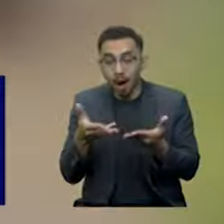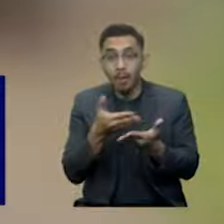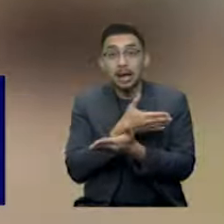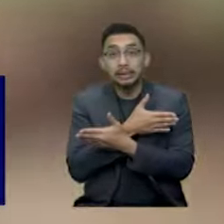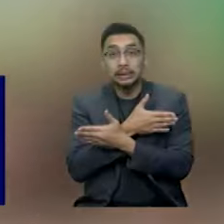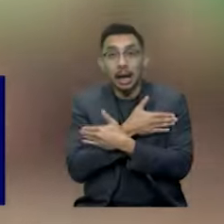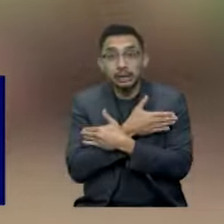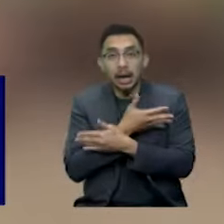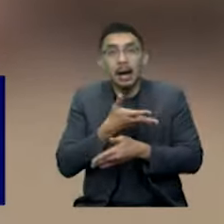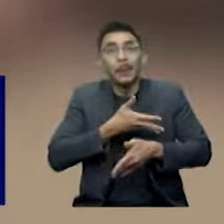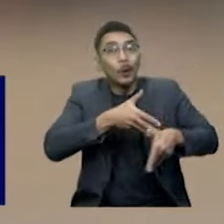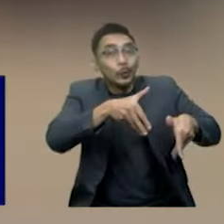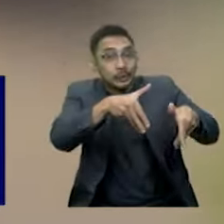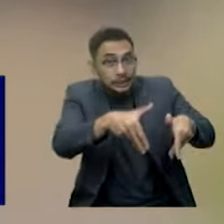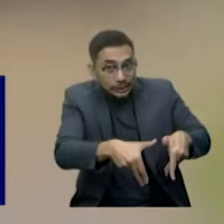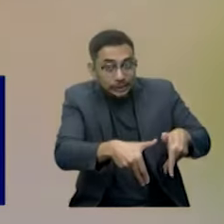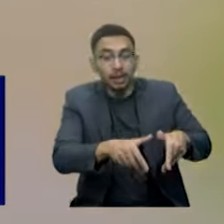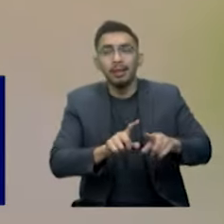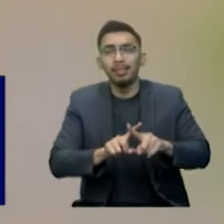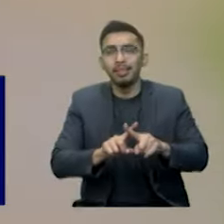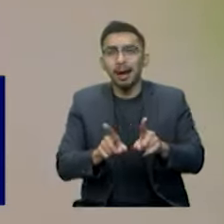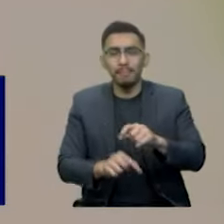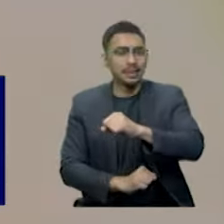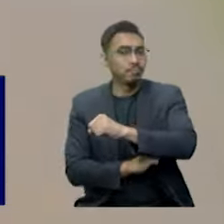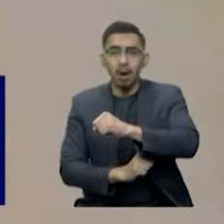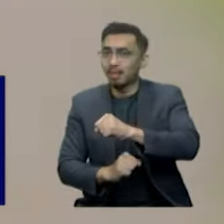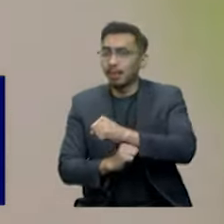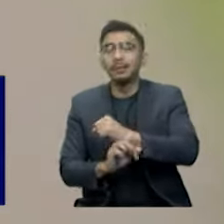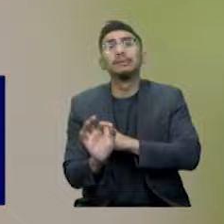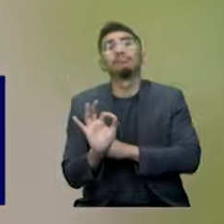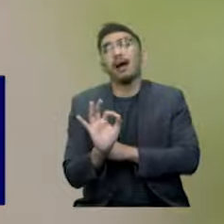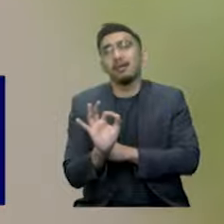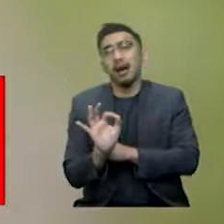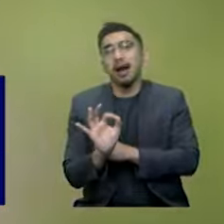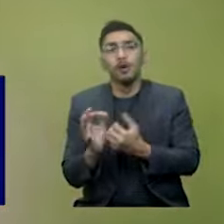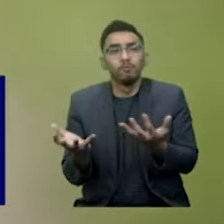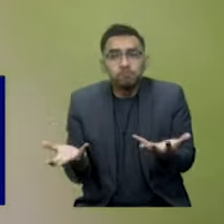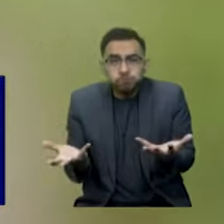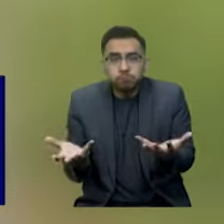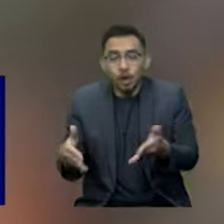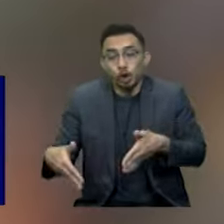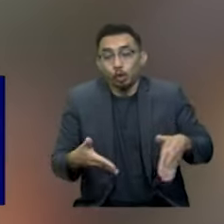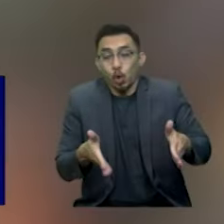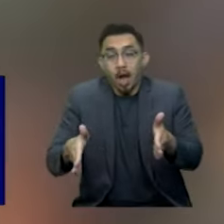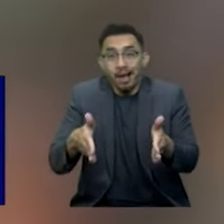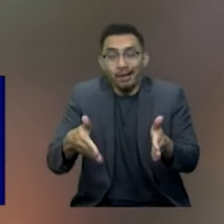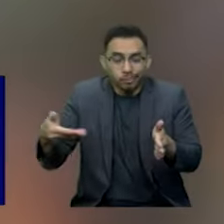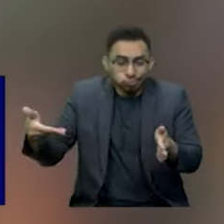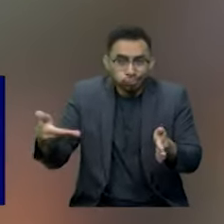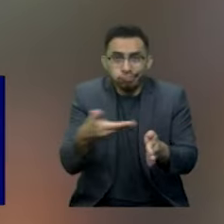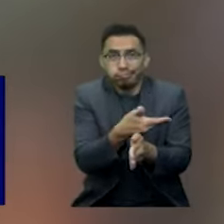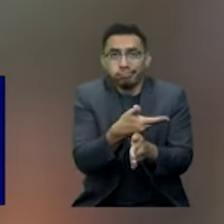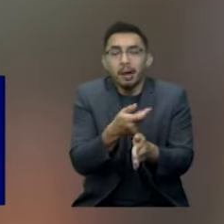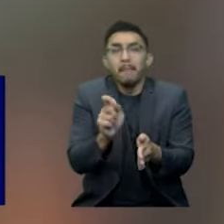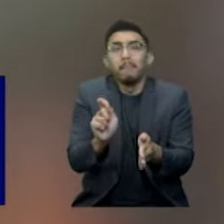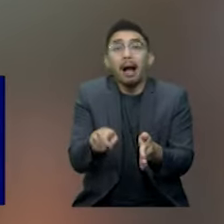dimakamkan. Namun karena tidak ada jembatan saat menyeberangi sungai Wai Pemerihan, jenazah terpaksa dihanyutkan di sungai.